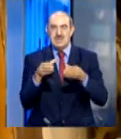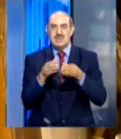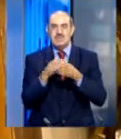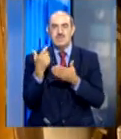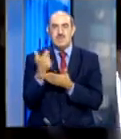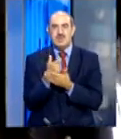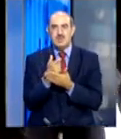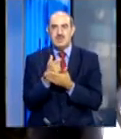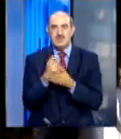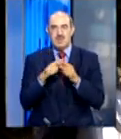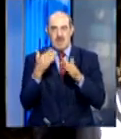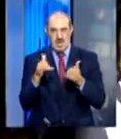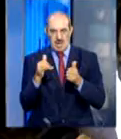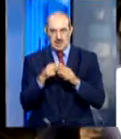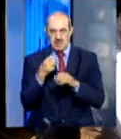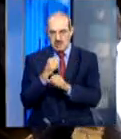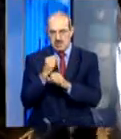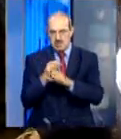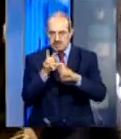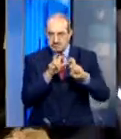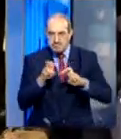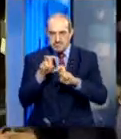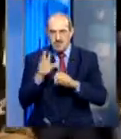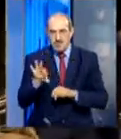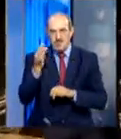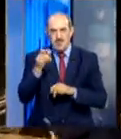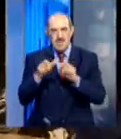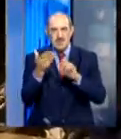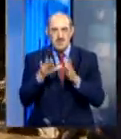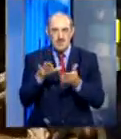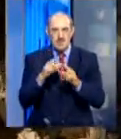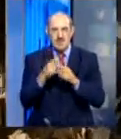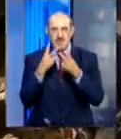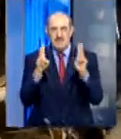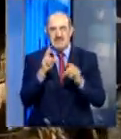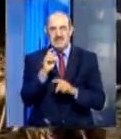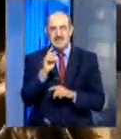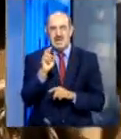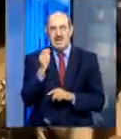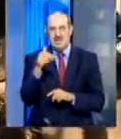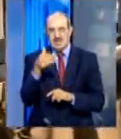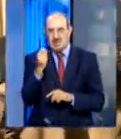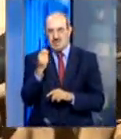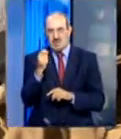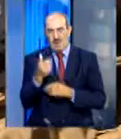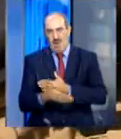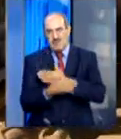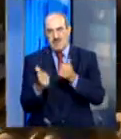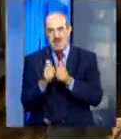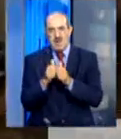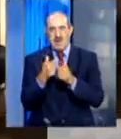الحماية المدنية الجزائرية عمليات البحث وانتشال الجثث بمدينة درنا، وذلك بالاستعانة